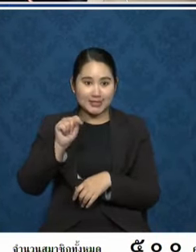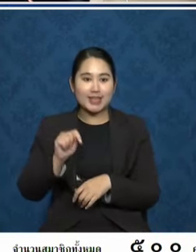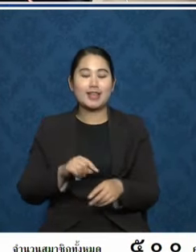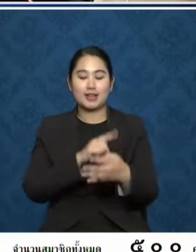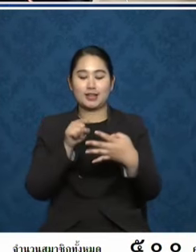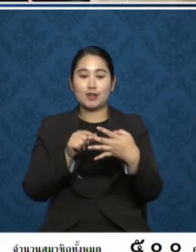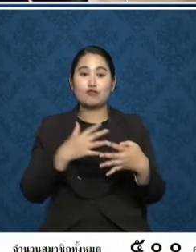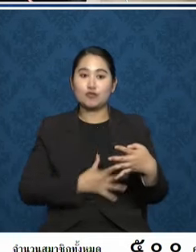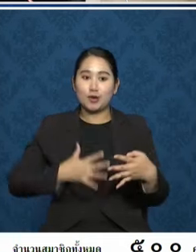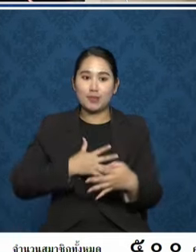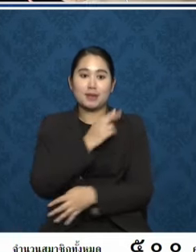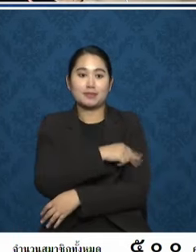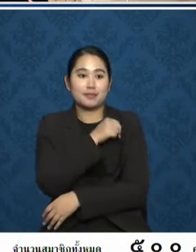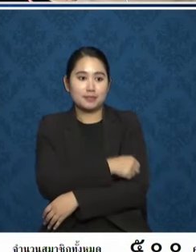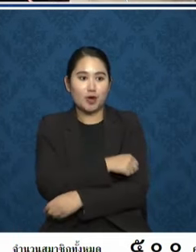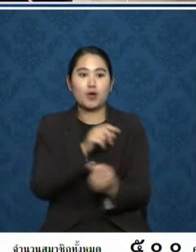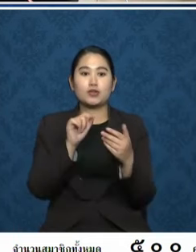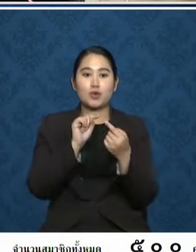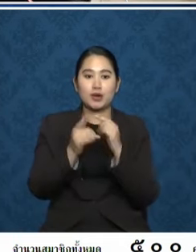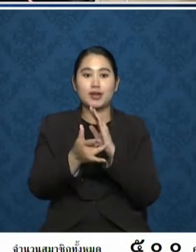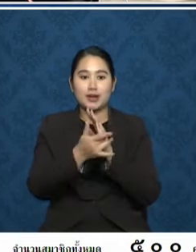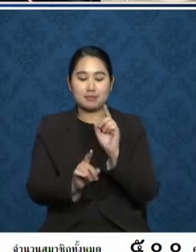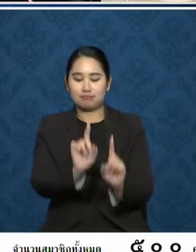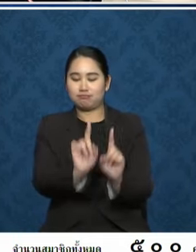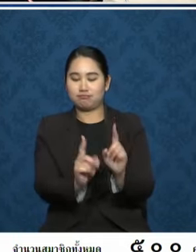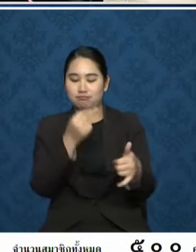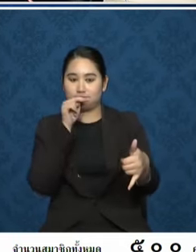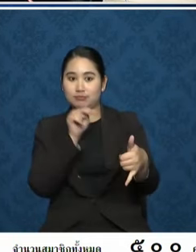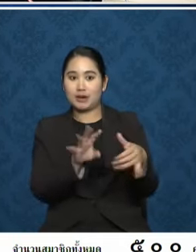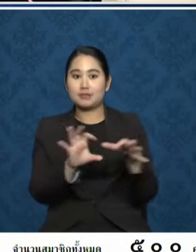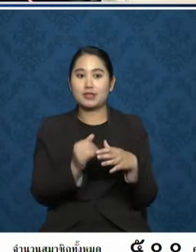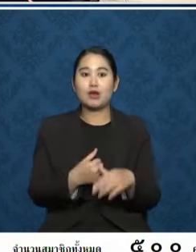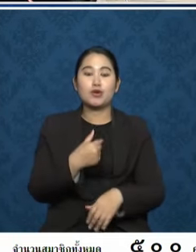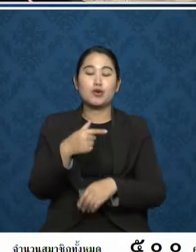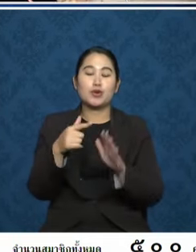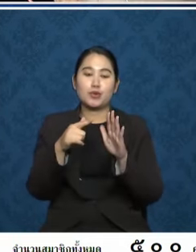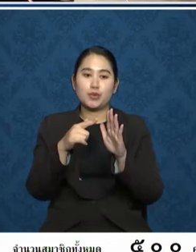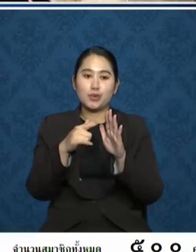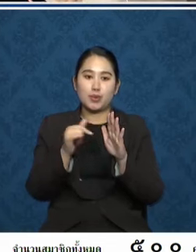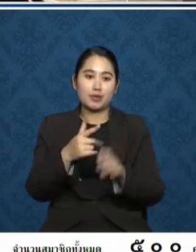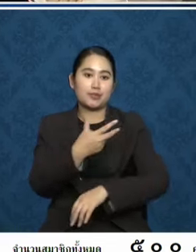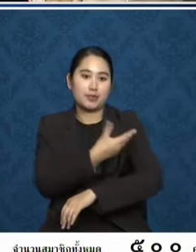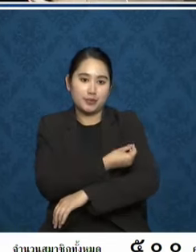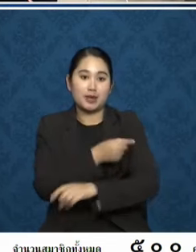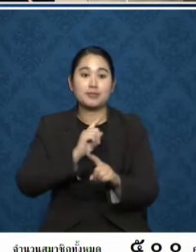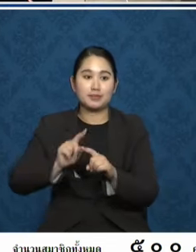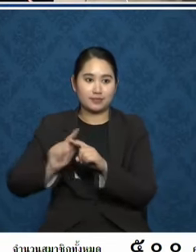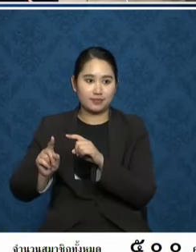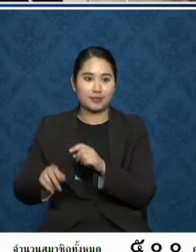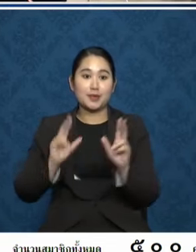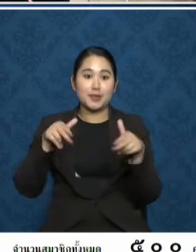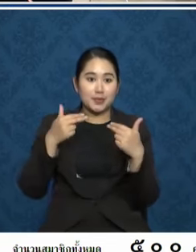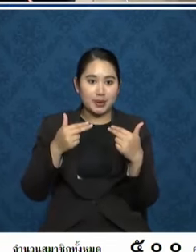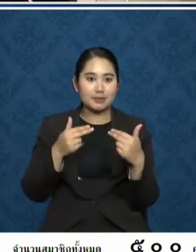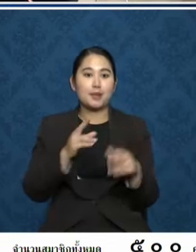ในดานสุขภาพและการแพทย์กคอเทคโนโยีการประเมนประสทธภาพของวคซิโควิดนะครั แล้วก็เทเลเฮลแล้วก็อัที่ 3